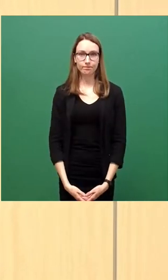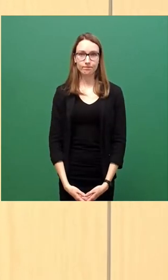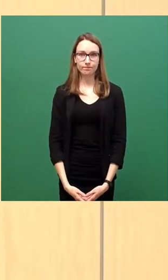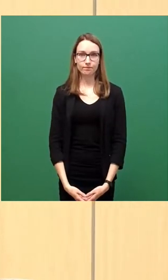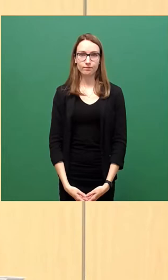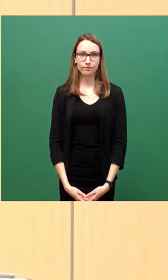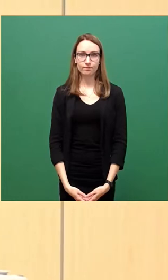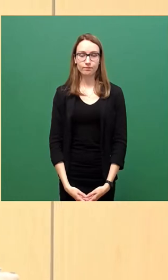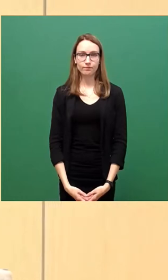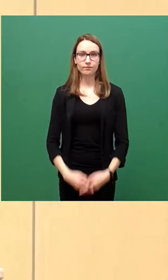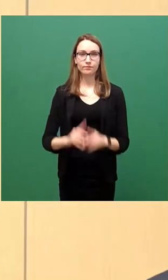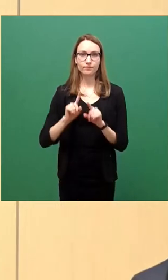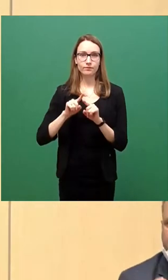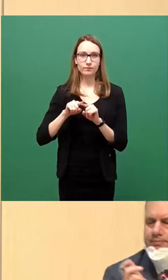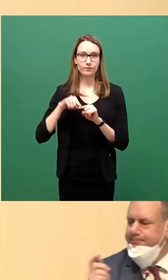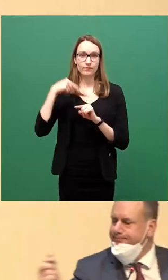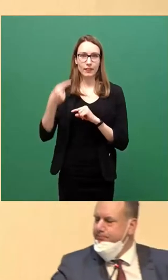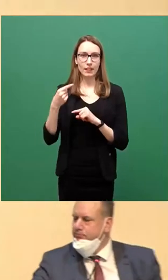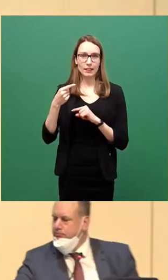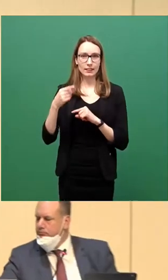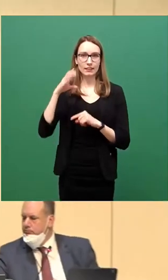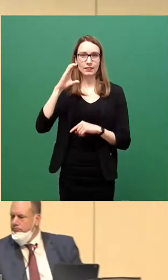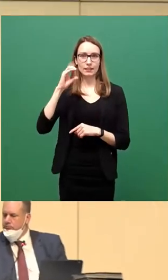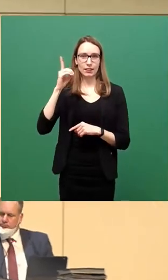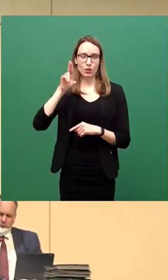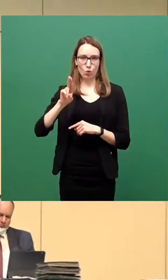Als nächstes die CDU-Fraktion, Herr Böhm.